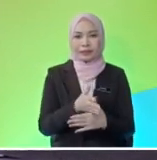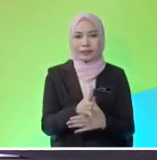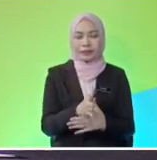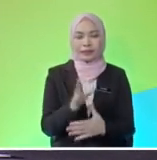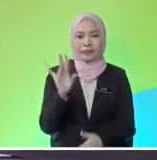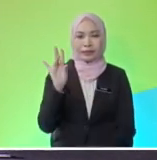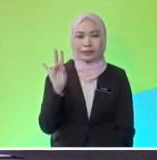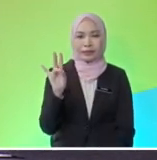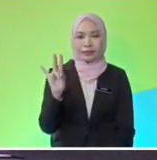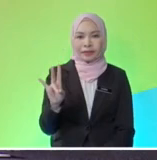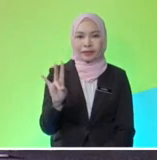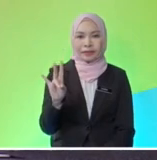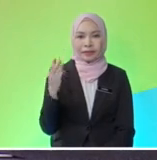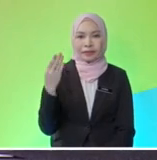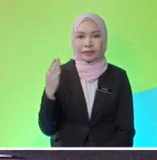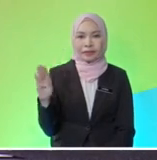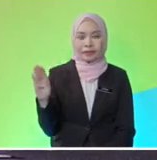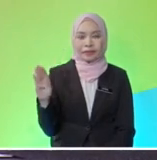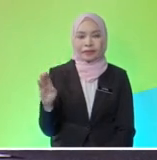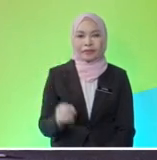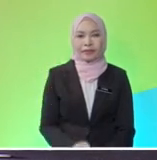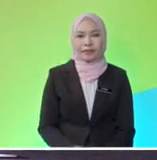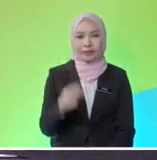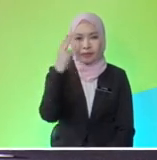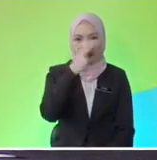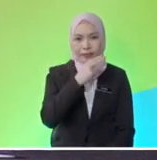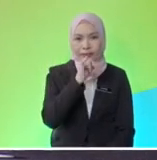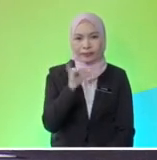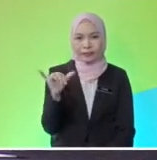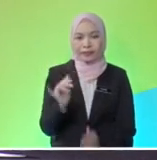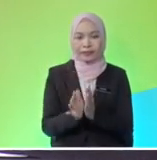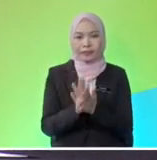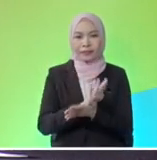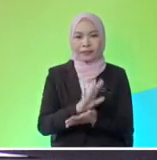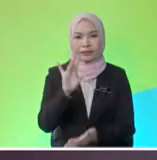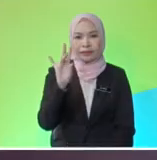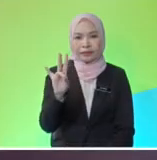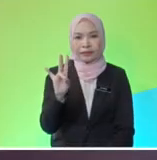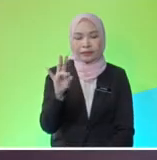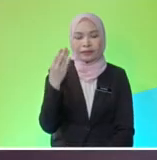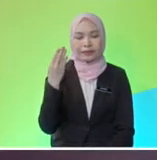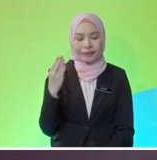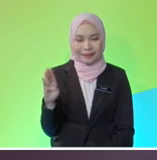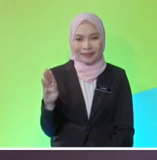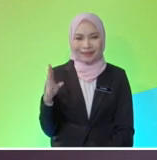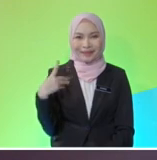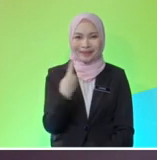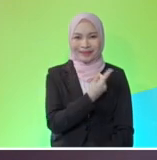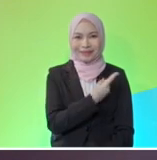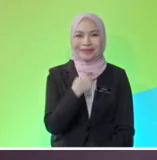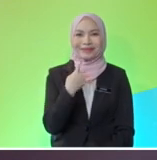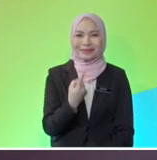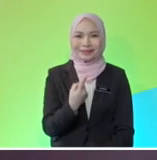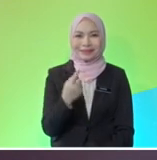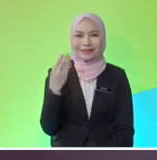17. Ni 7, ni 1 depan dia, dia jadi 17. Kita sebut belas-belas tu jangan lupa. Jangan